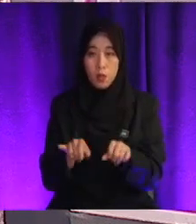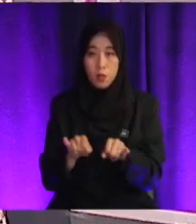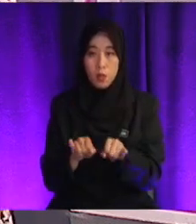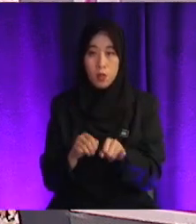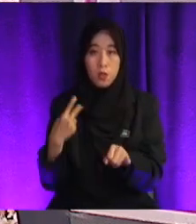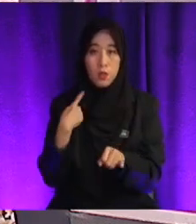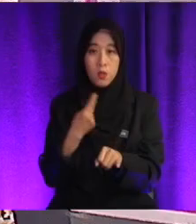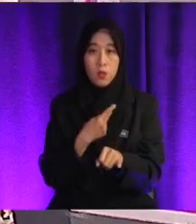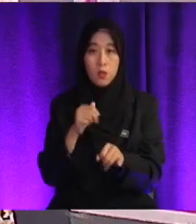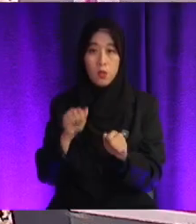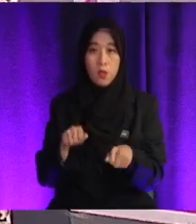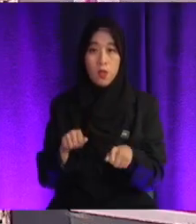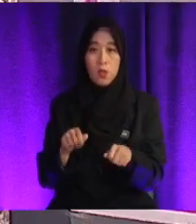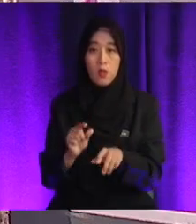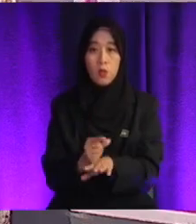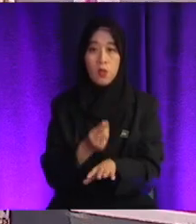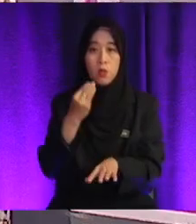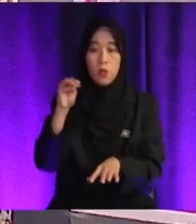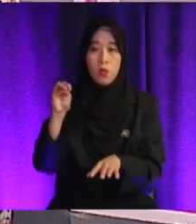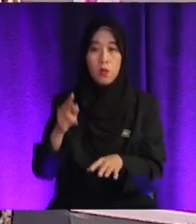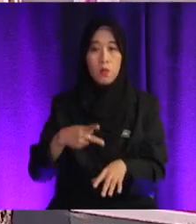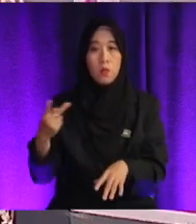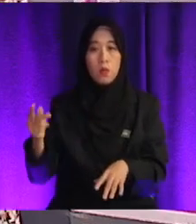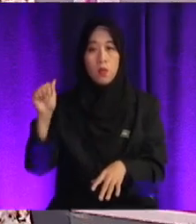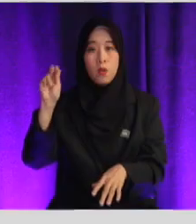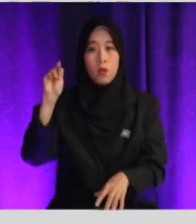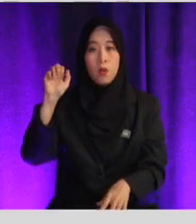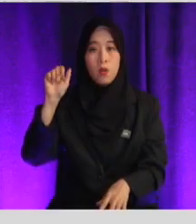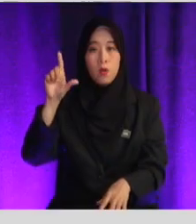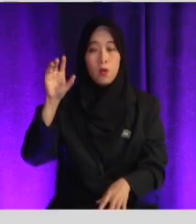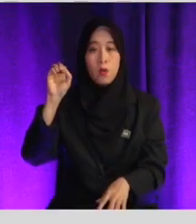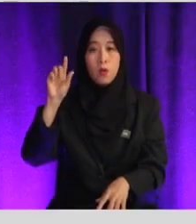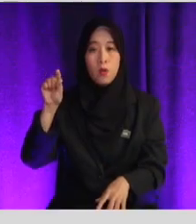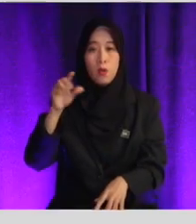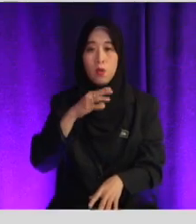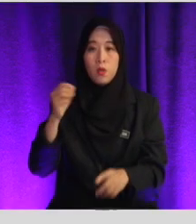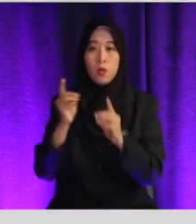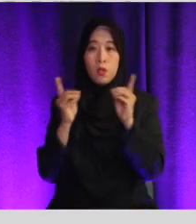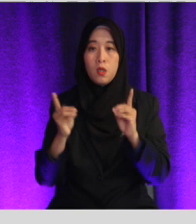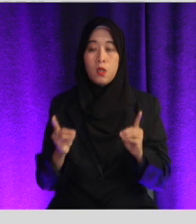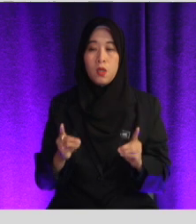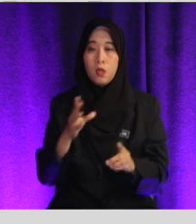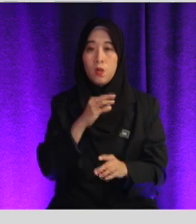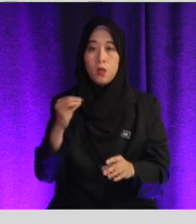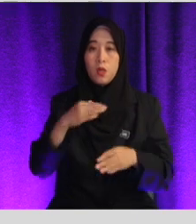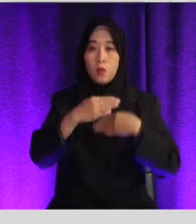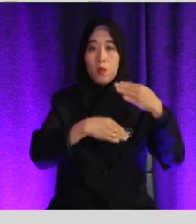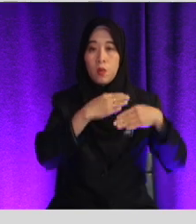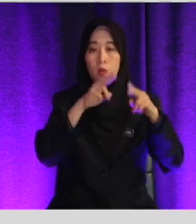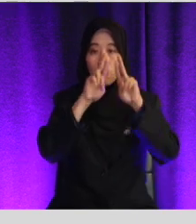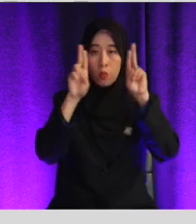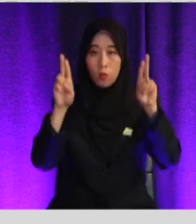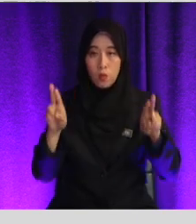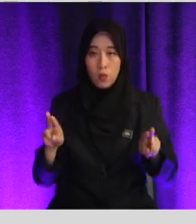guna meter pelbagai analog ataupun meter pelbagai digital. Okey, kemudian yang kedua adalah pena ujian. Yang ini kita